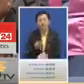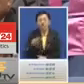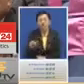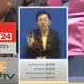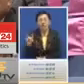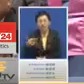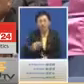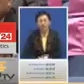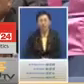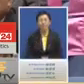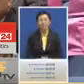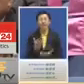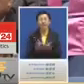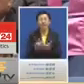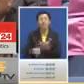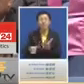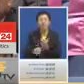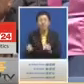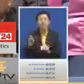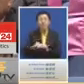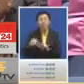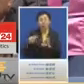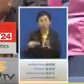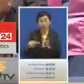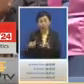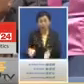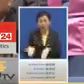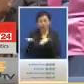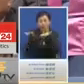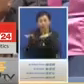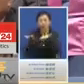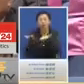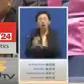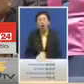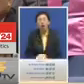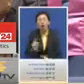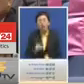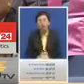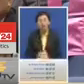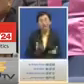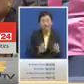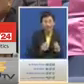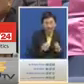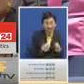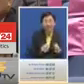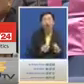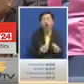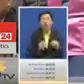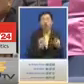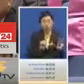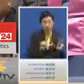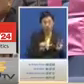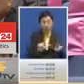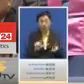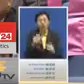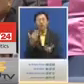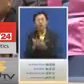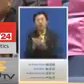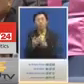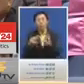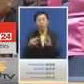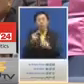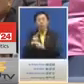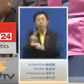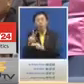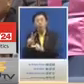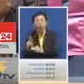กรมธนารักษ์ไปยกราคาก็ขึ้นอยู่ดีๆไปยกขึ้นเป็น2ล้านเขาก็เสีย 160,000 ท่านนาย